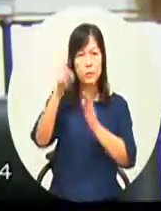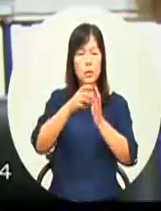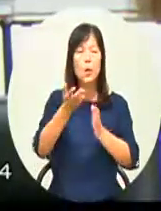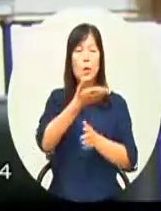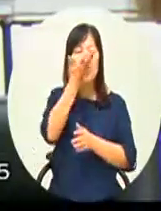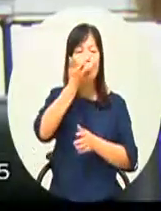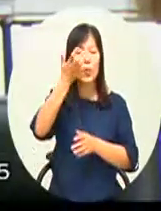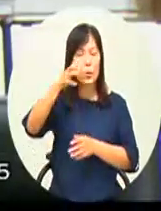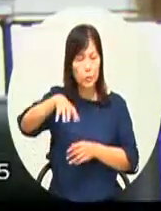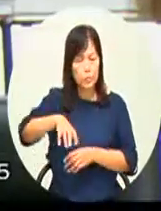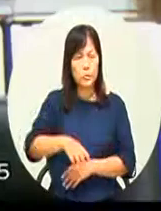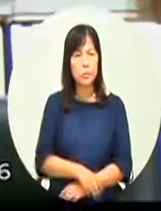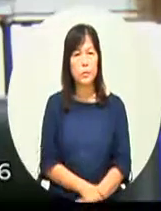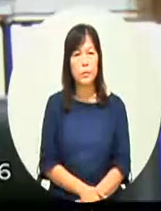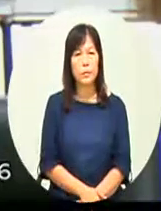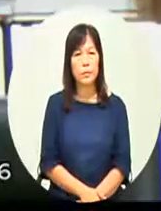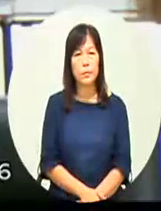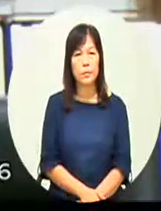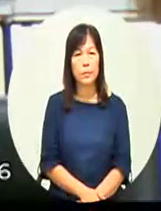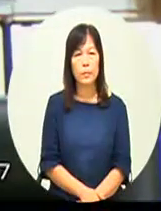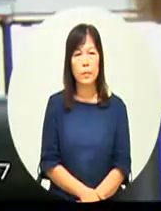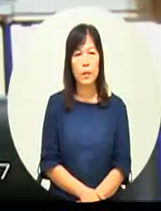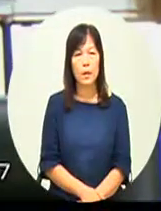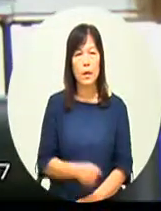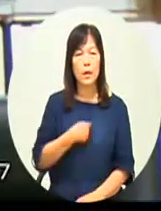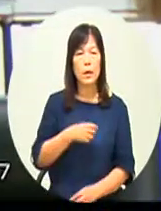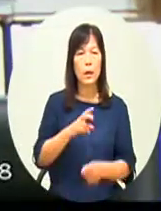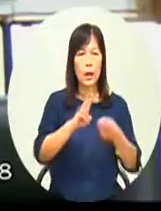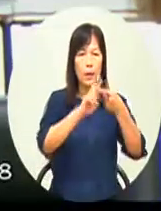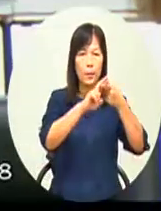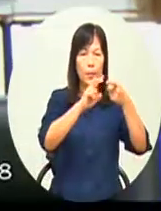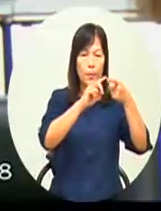局能够跟贸管处，